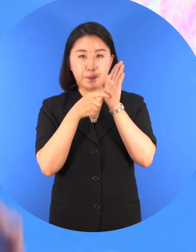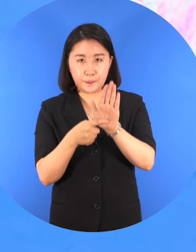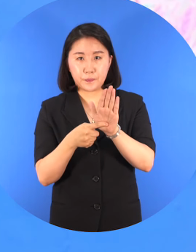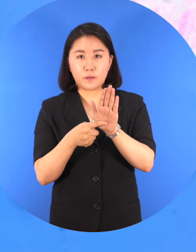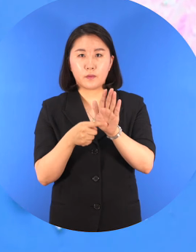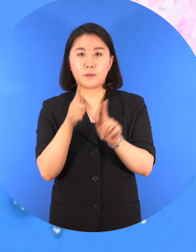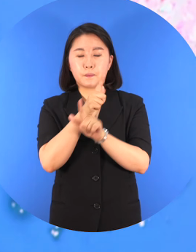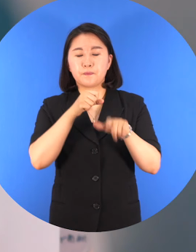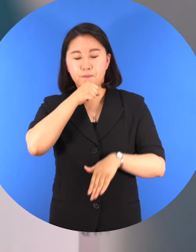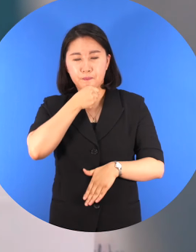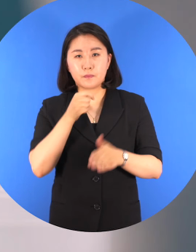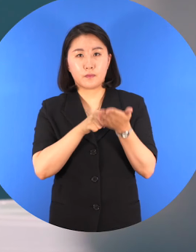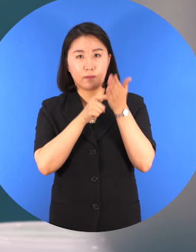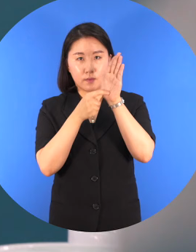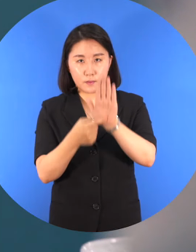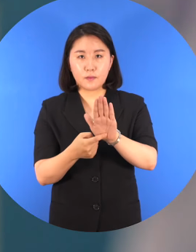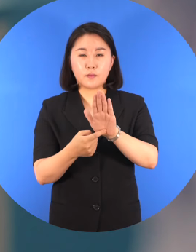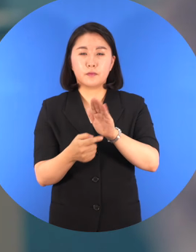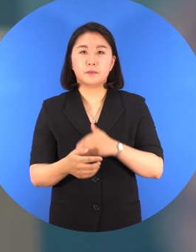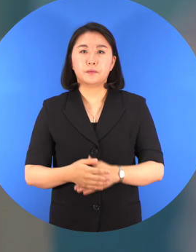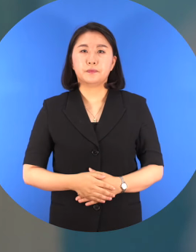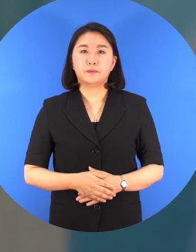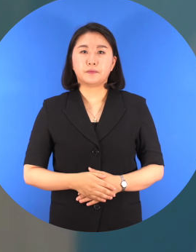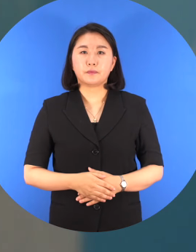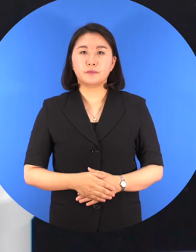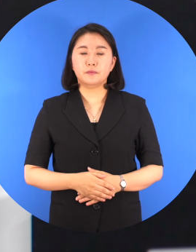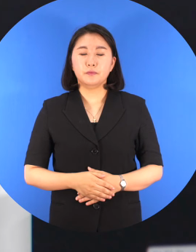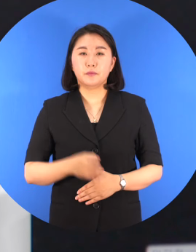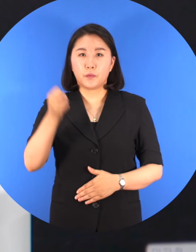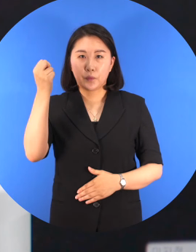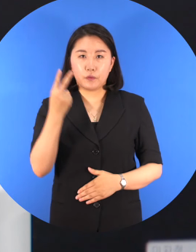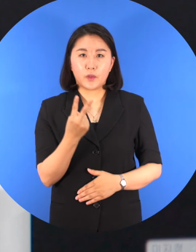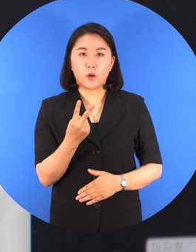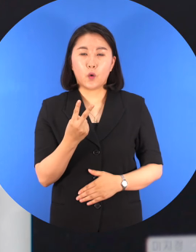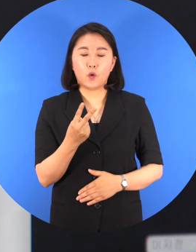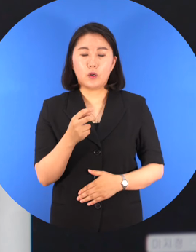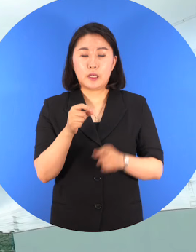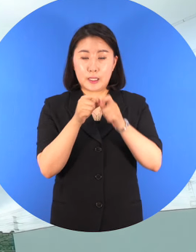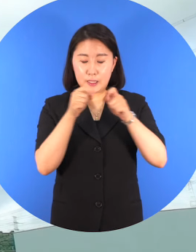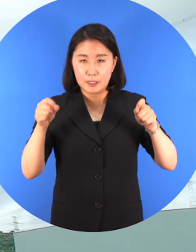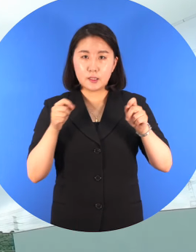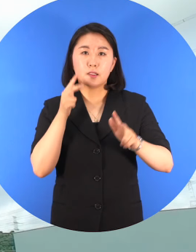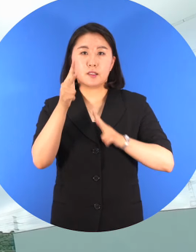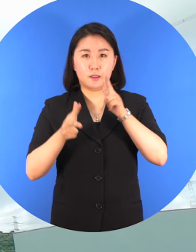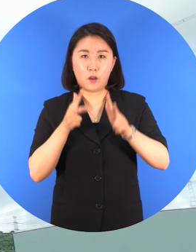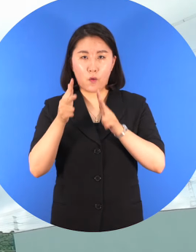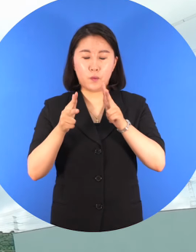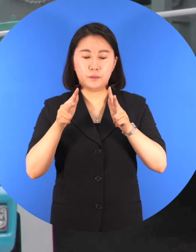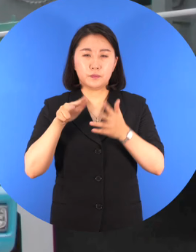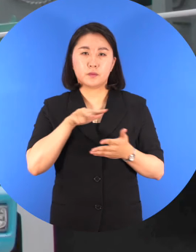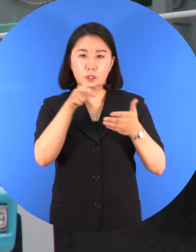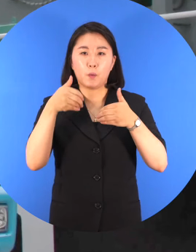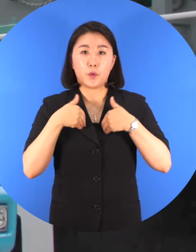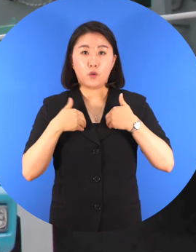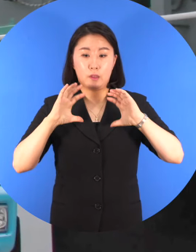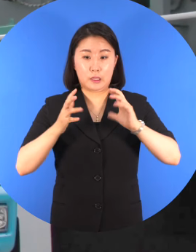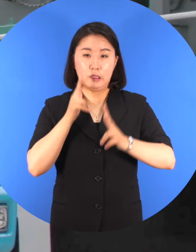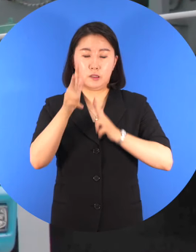구현하는 등 많은 성과를 이루었습니다. 또한 초장기 대규모 재원을 필요로 하는